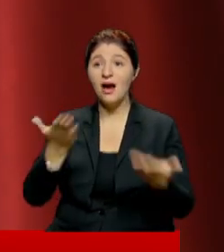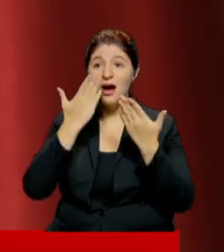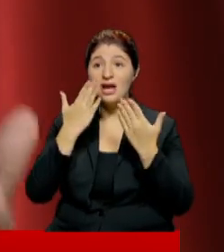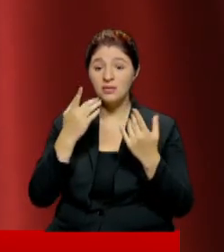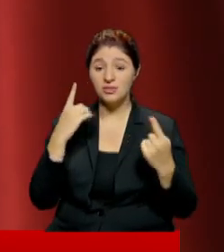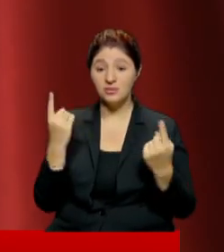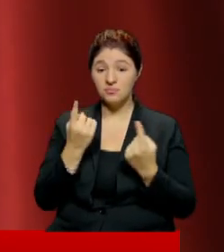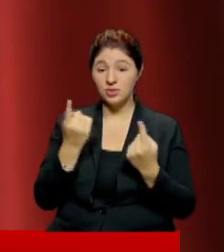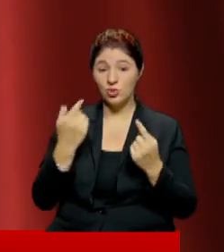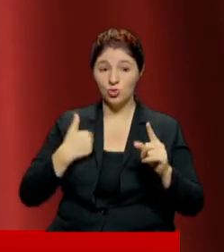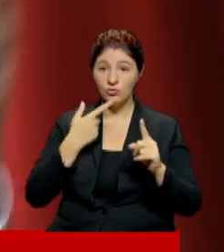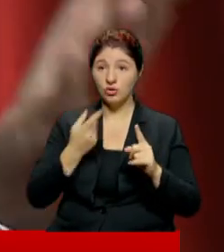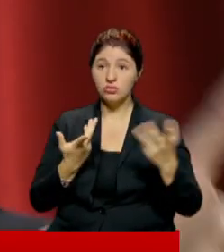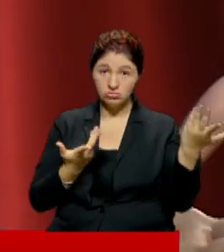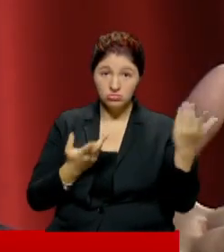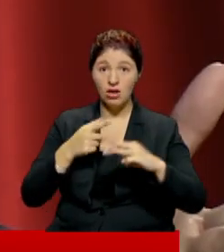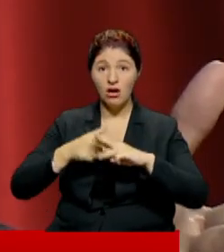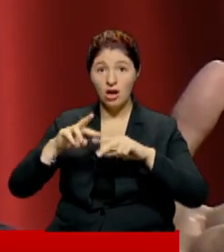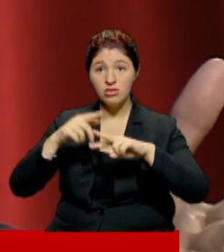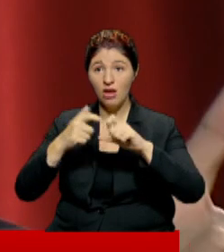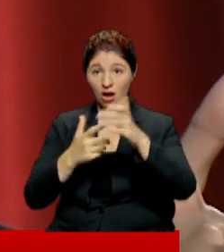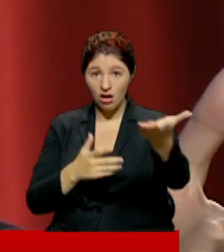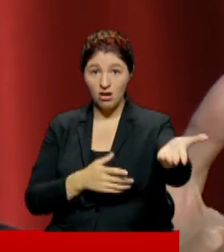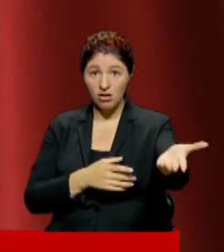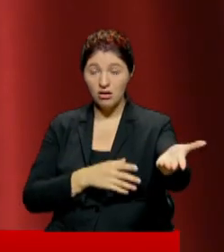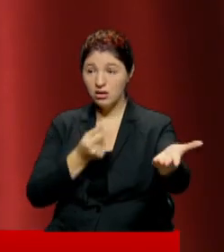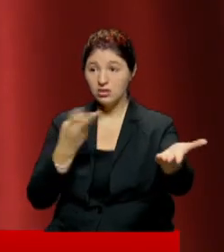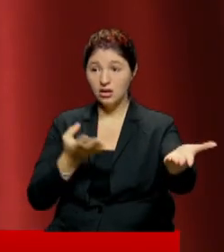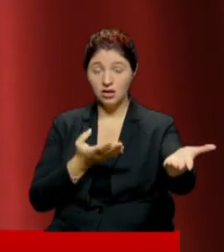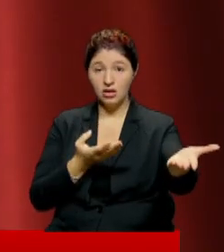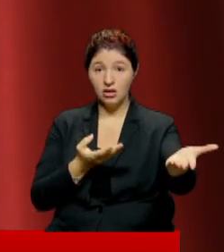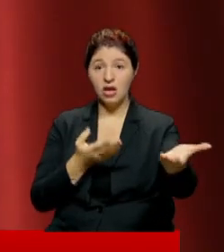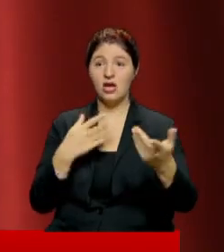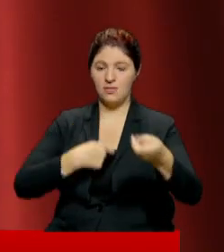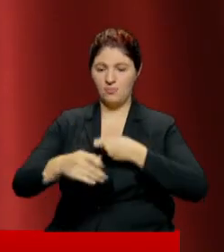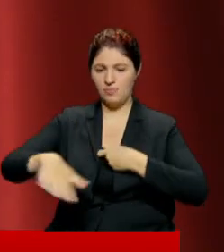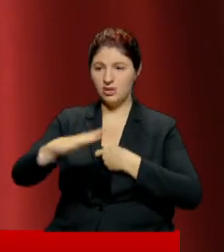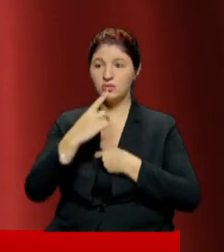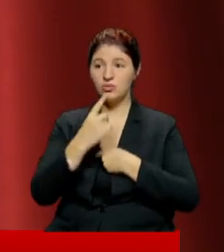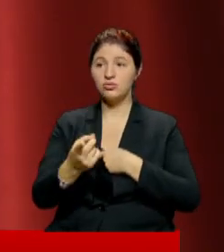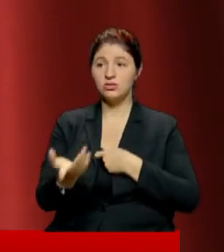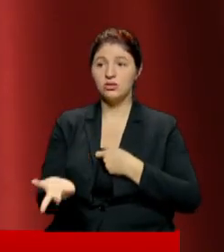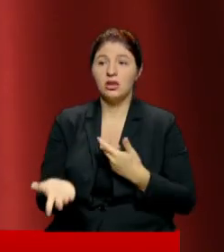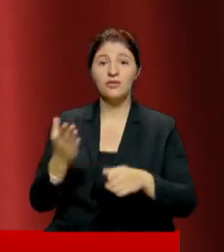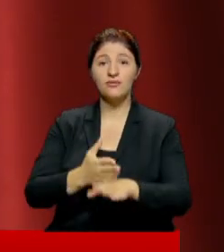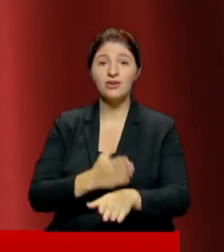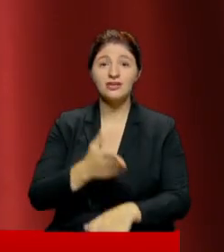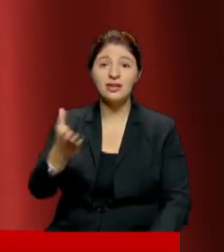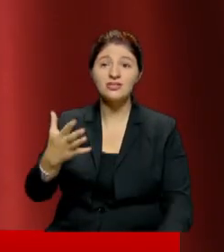akademik bir kurum diyorsanız en Argın yaydı yayınladı rakamlar piyasa diyorsanız